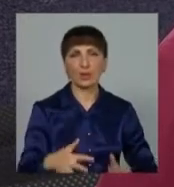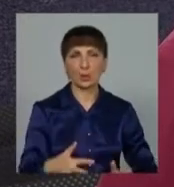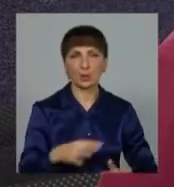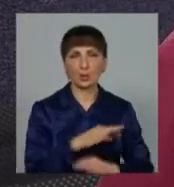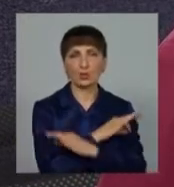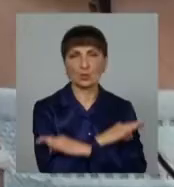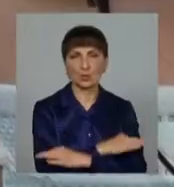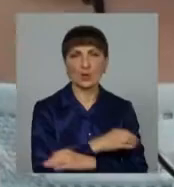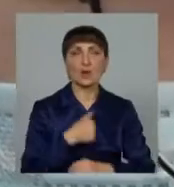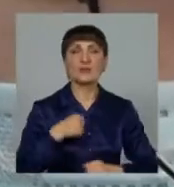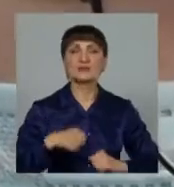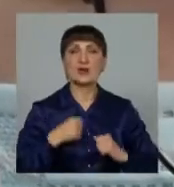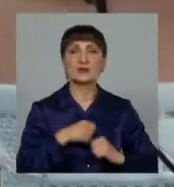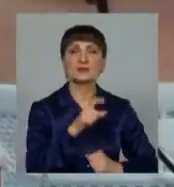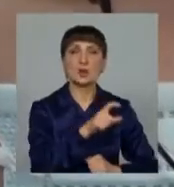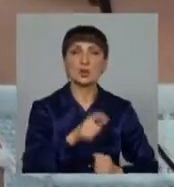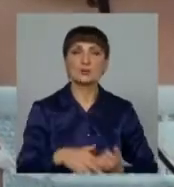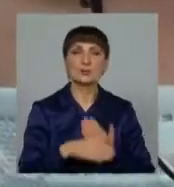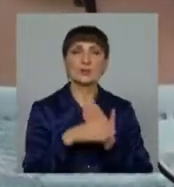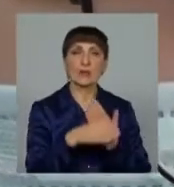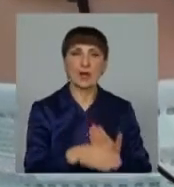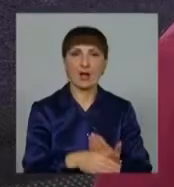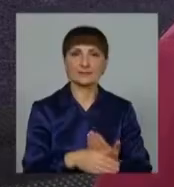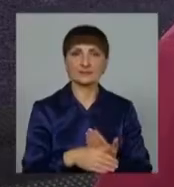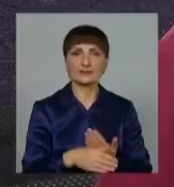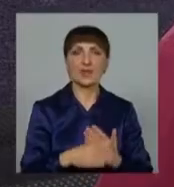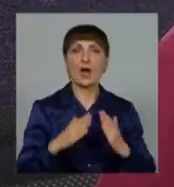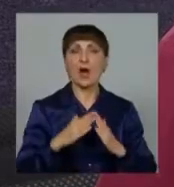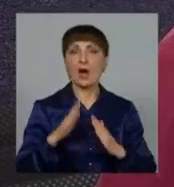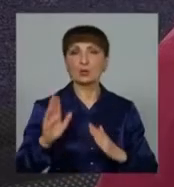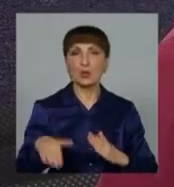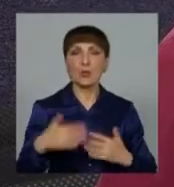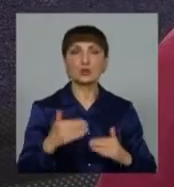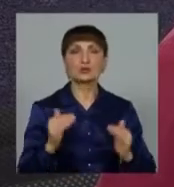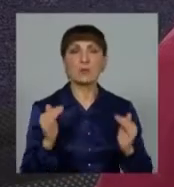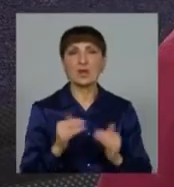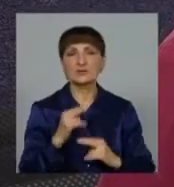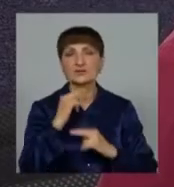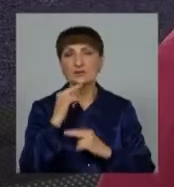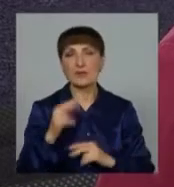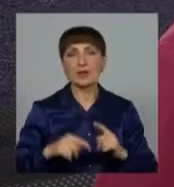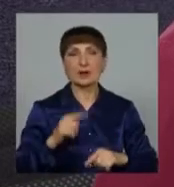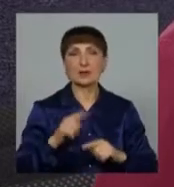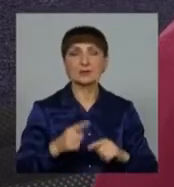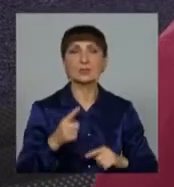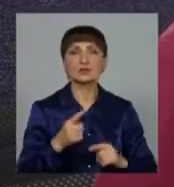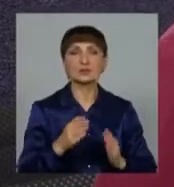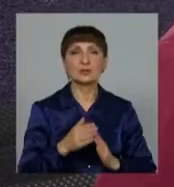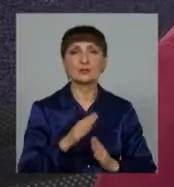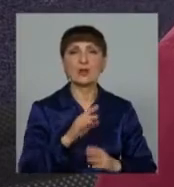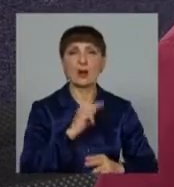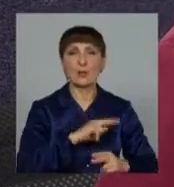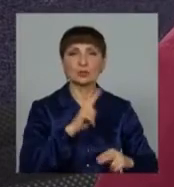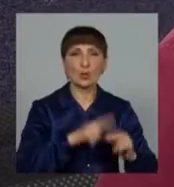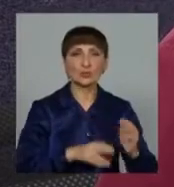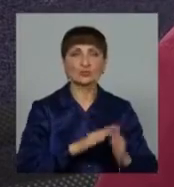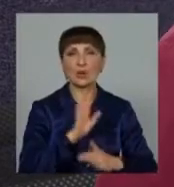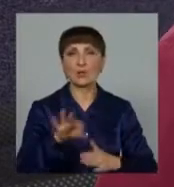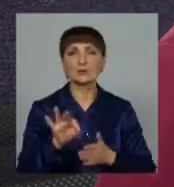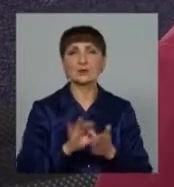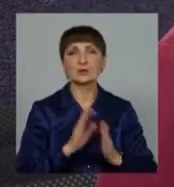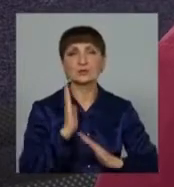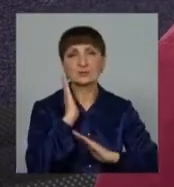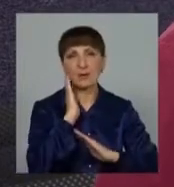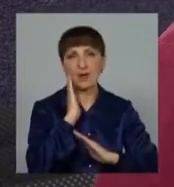им помочь, всю душу действительно отдаем. Дома уже меньше уделяешь внимания родным, приходишь сразу спать, ложишься,